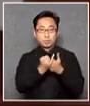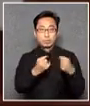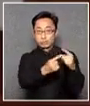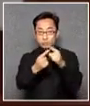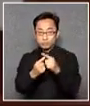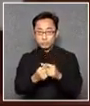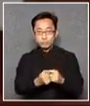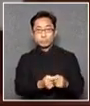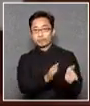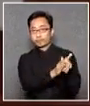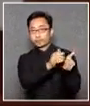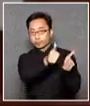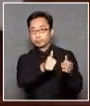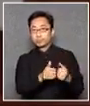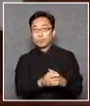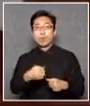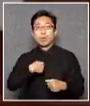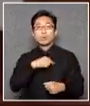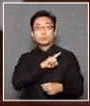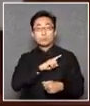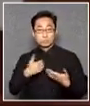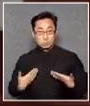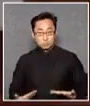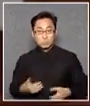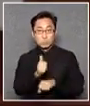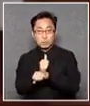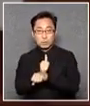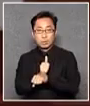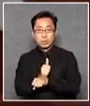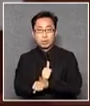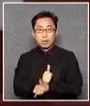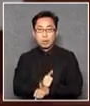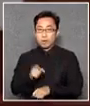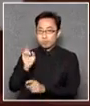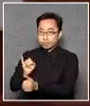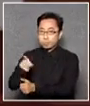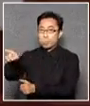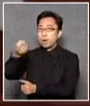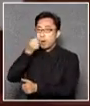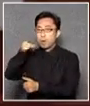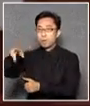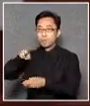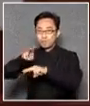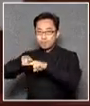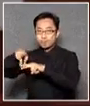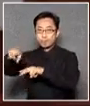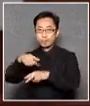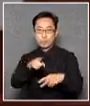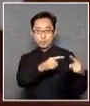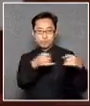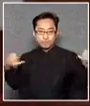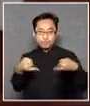致敬。本席亦都要藉这个机会强烈谴责港共政权与民为敌。